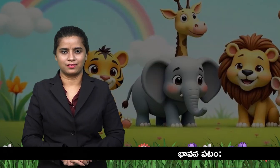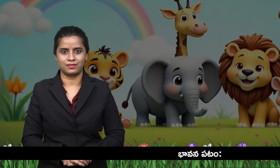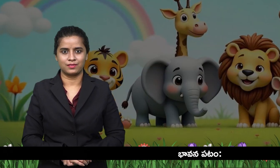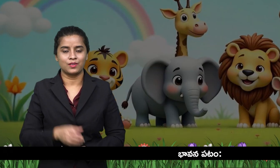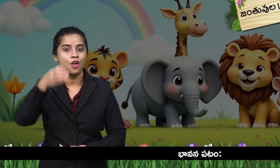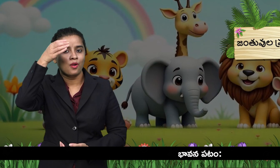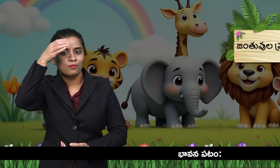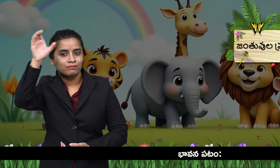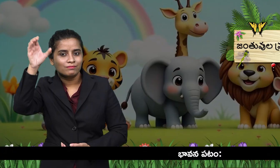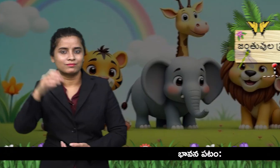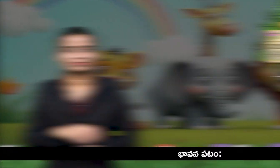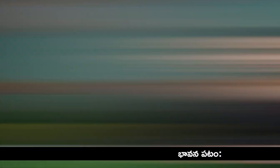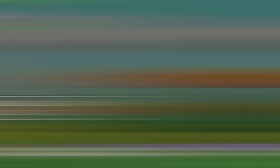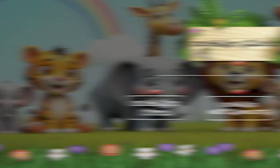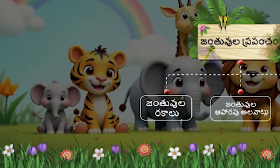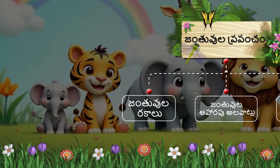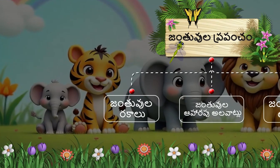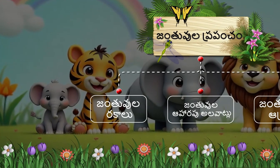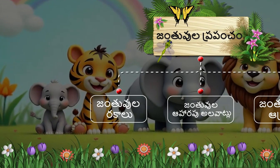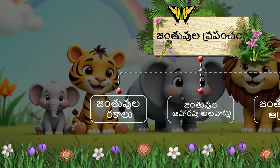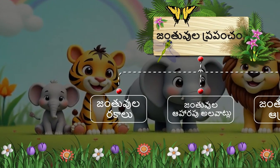భావనా పటం.